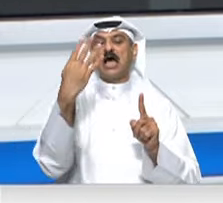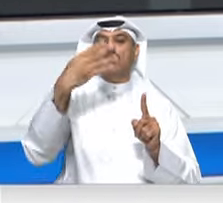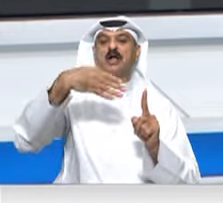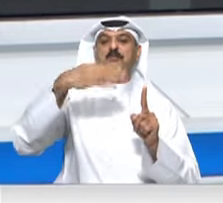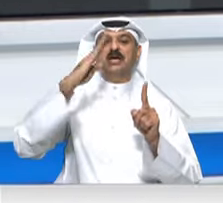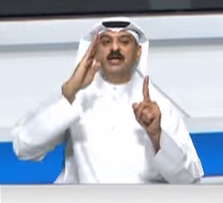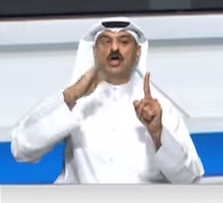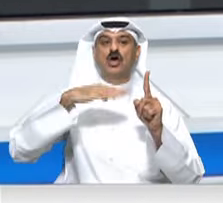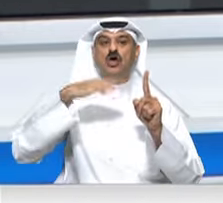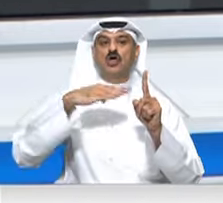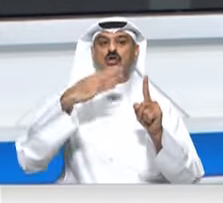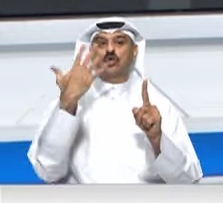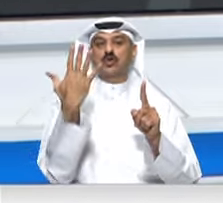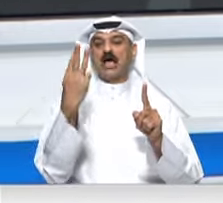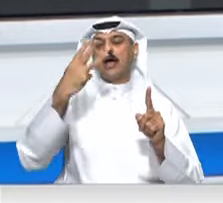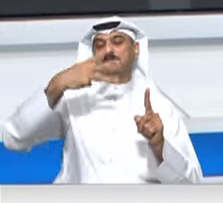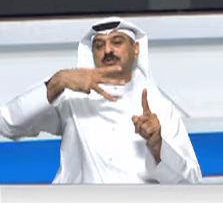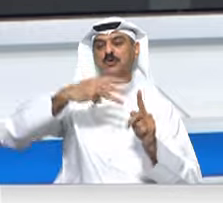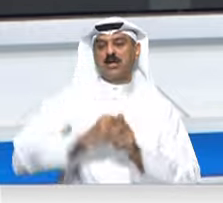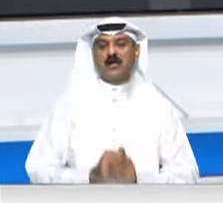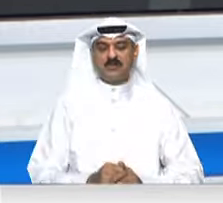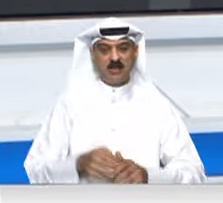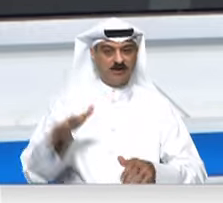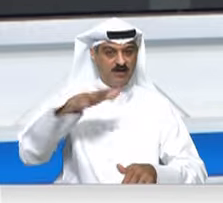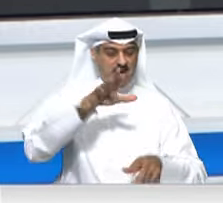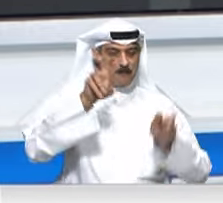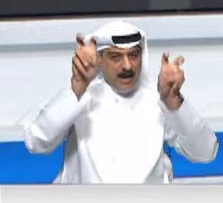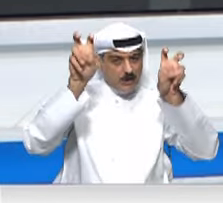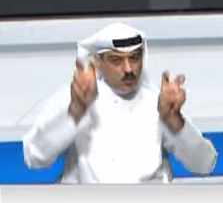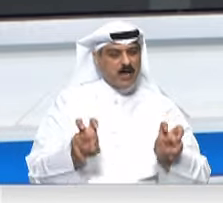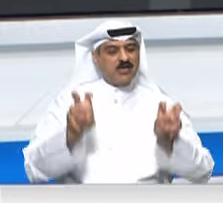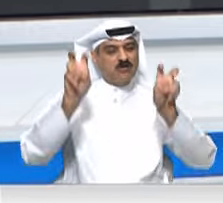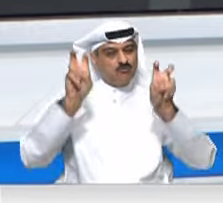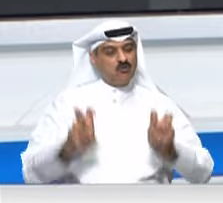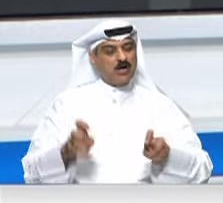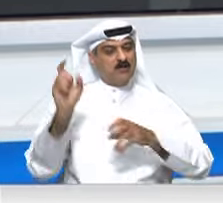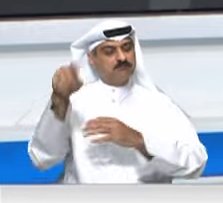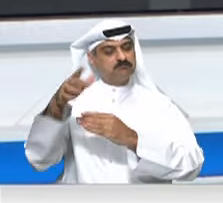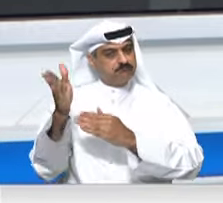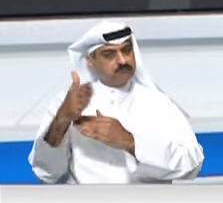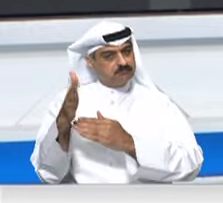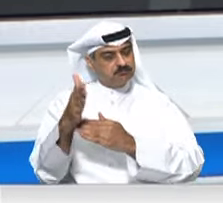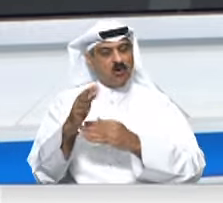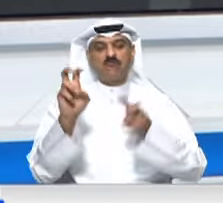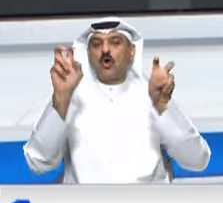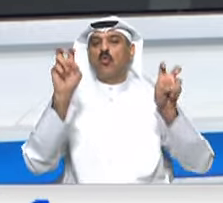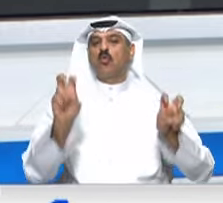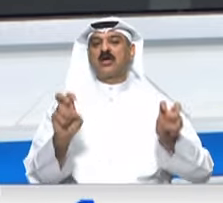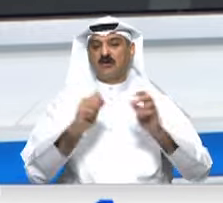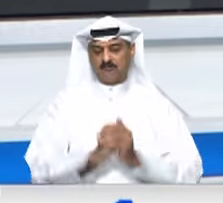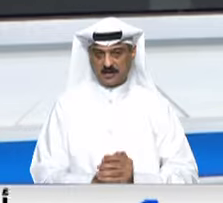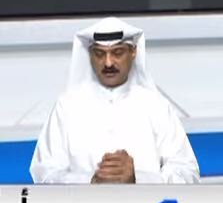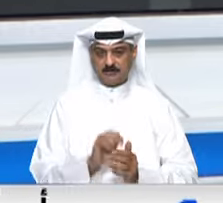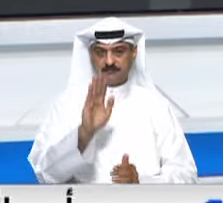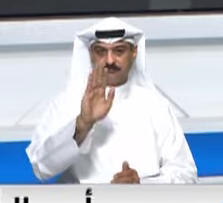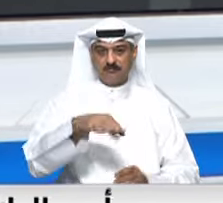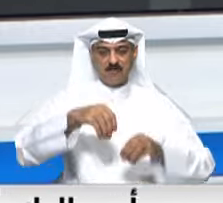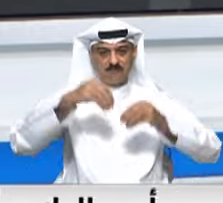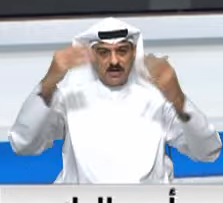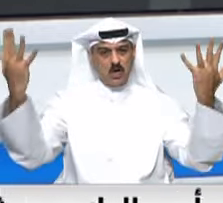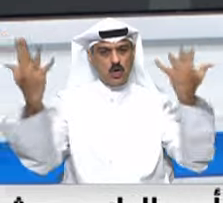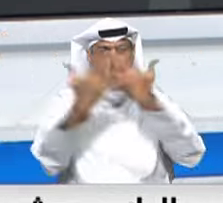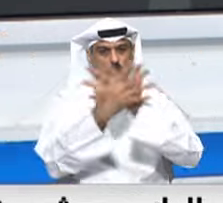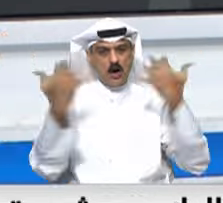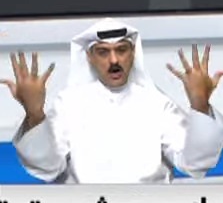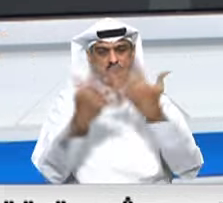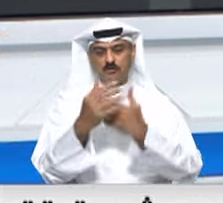من 15 الى 50 اجل اي نشاط بحري فرص لغبار مثار عن المناطق الصحراويه والمكشوفه هذه الفرص راح تستمر ويانا ليوم الجمعه نشاط